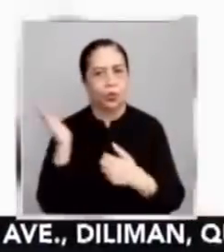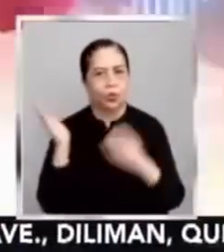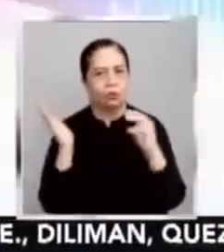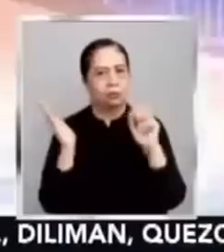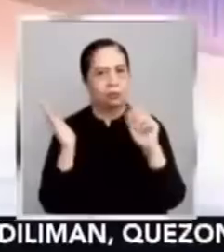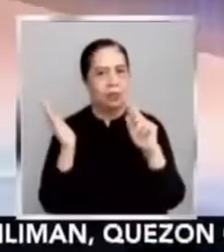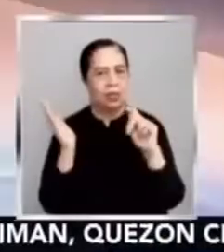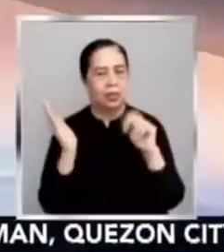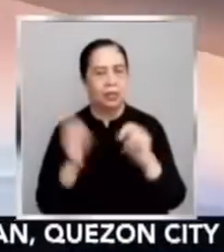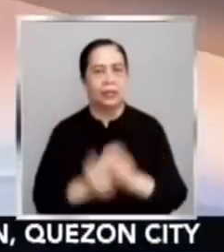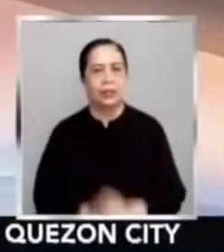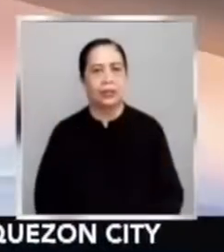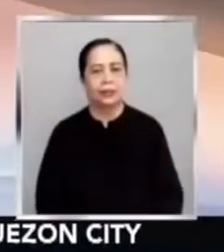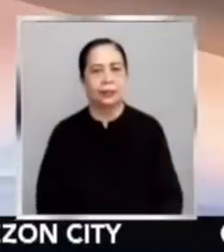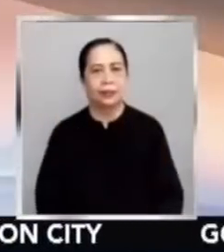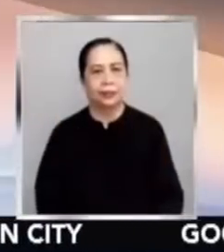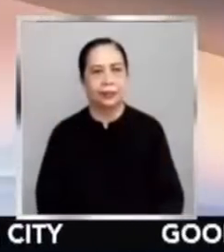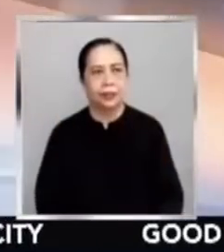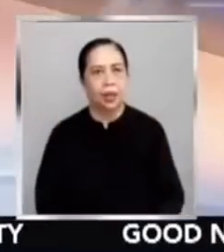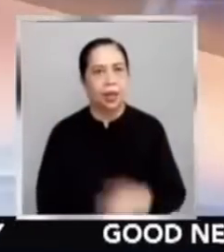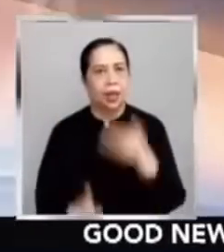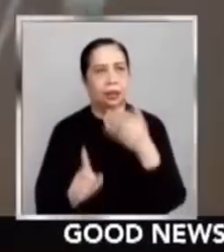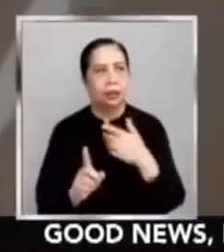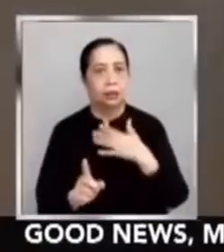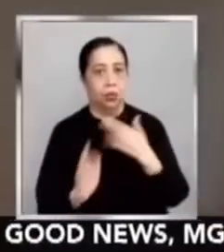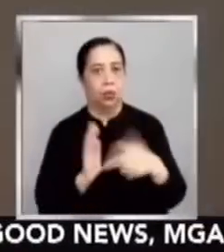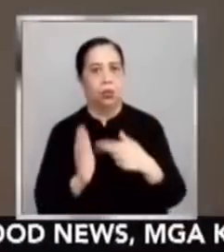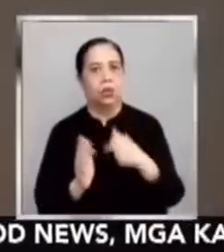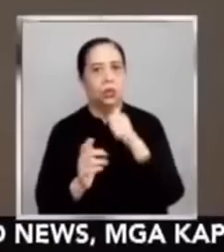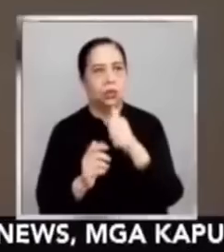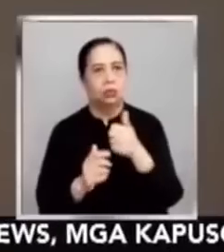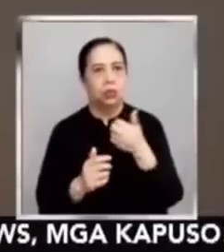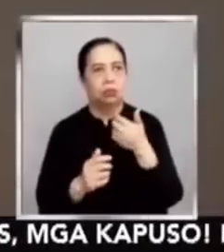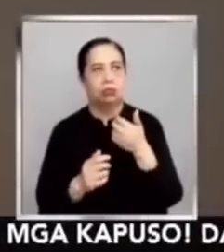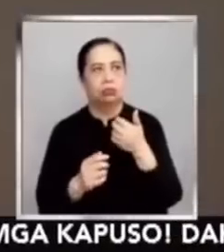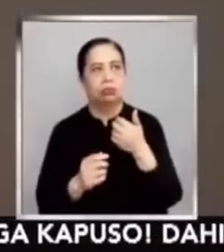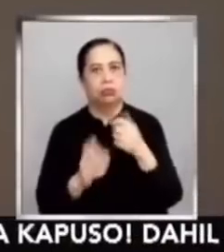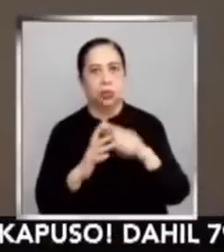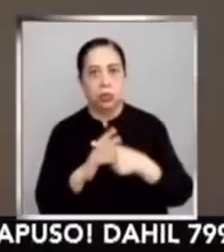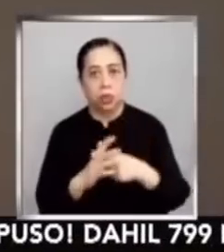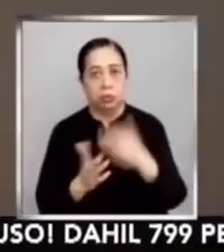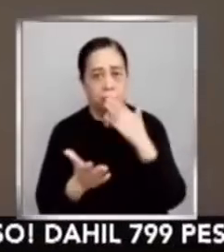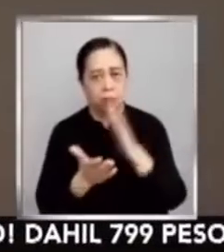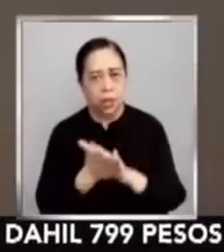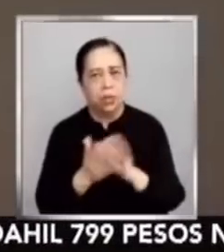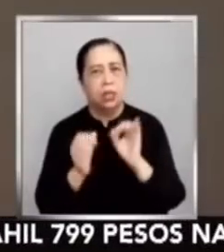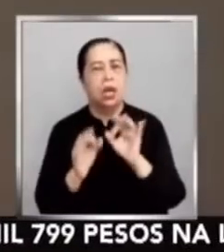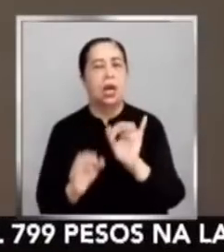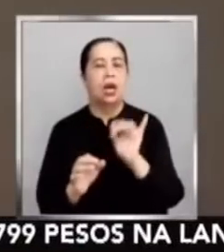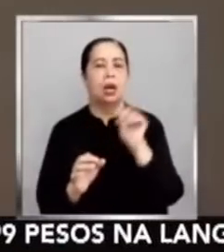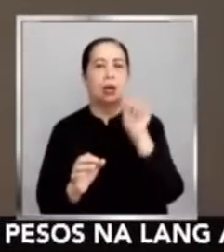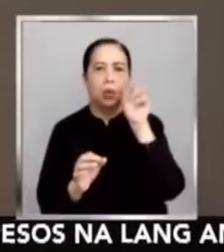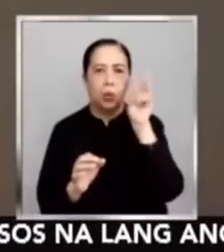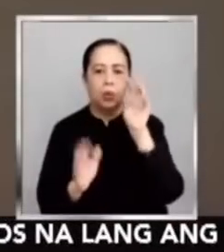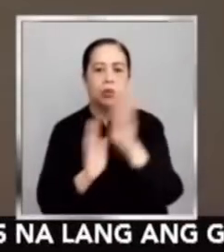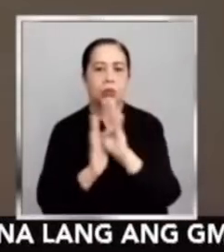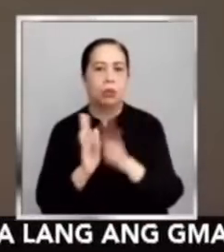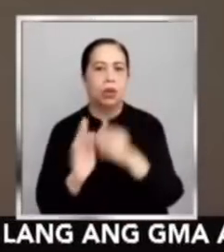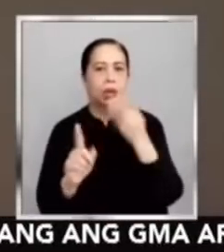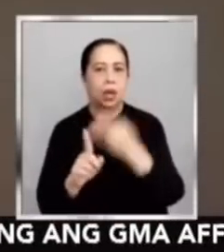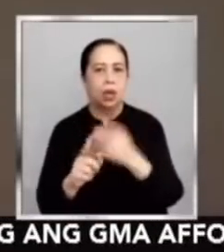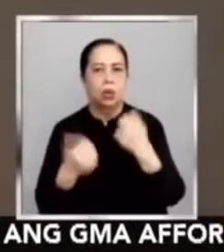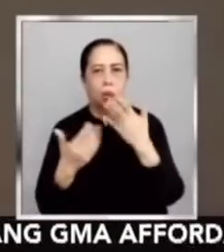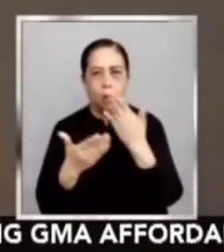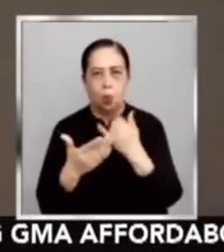siya yung talagang pinanganak ng evil. Parang pag naintindihan mo yung background niya, kaya lang naman siya naging insecure